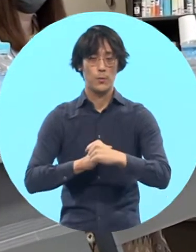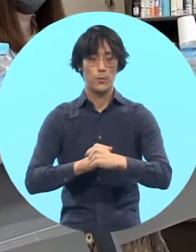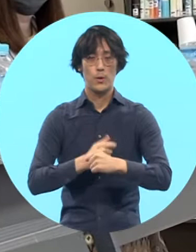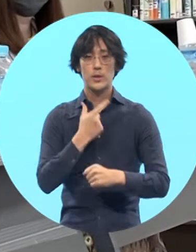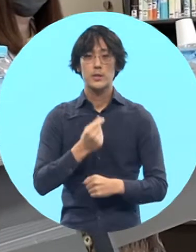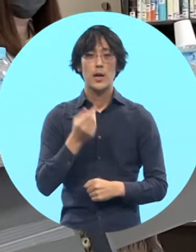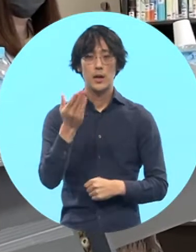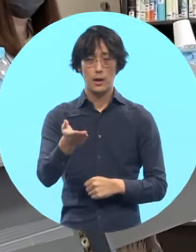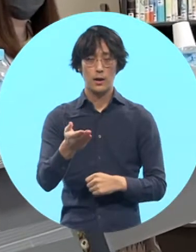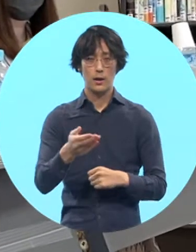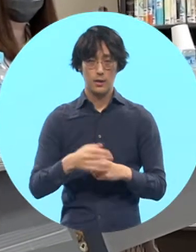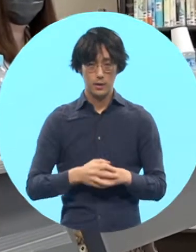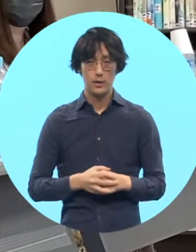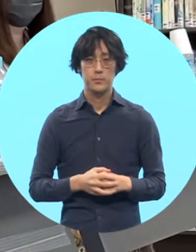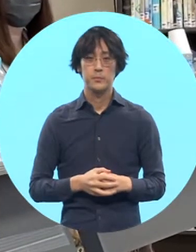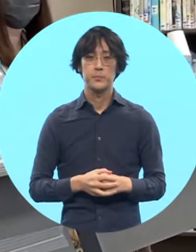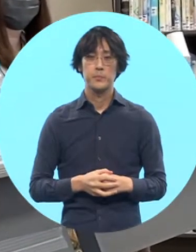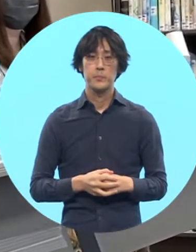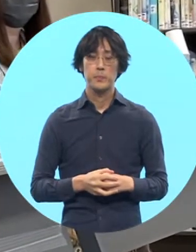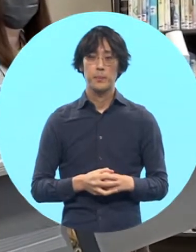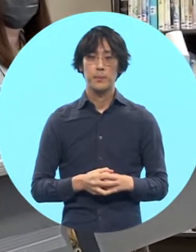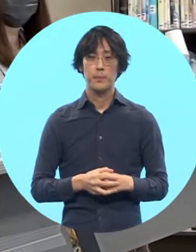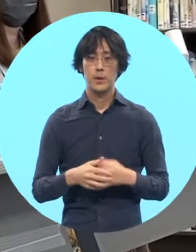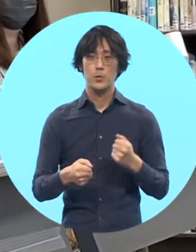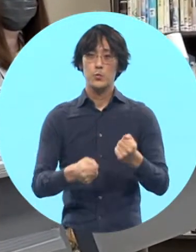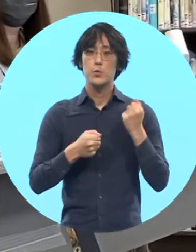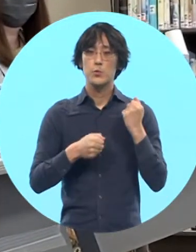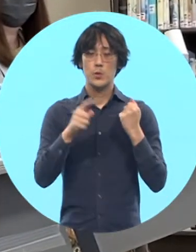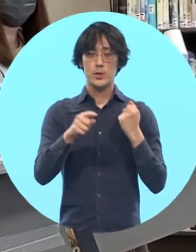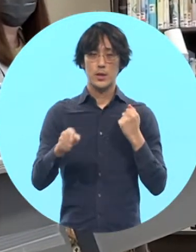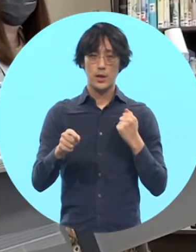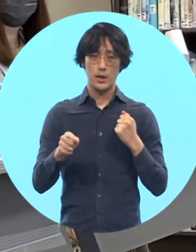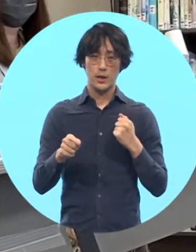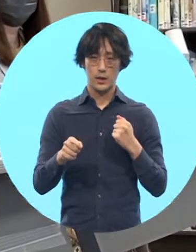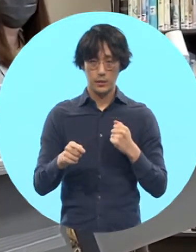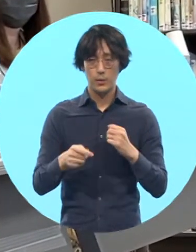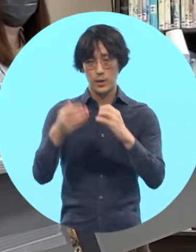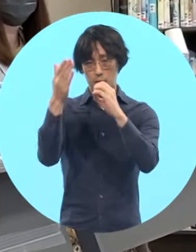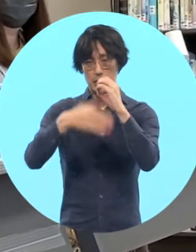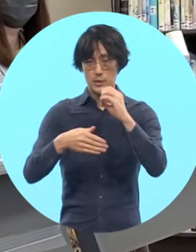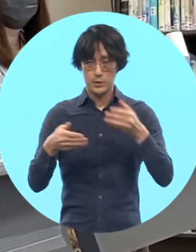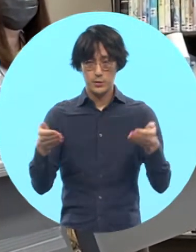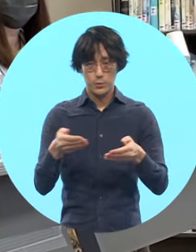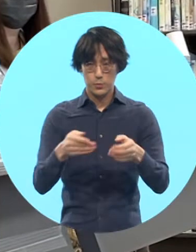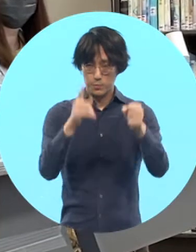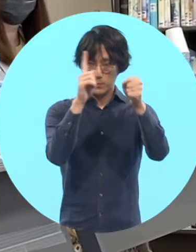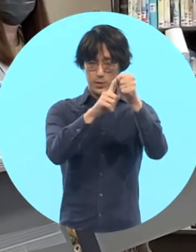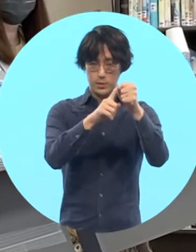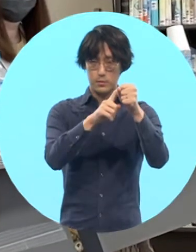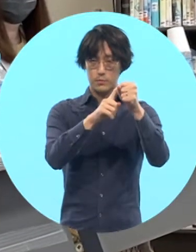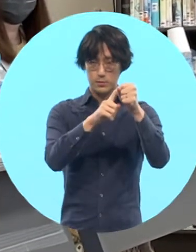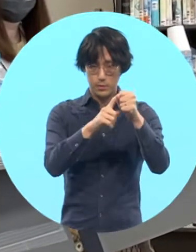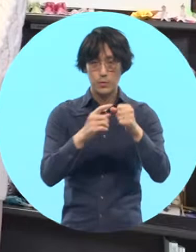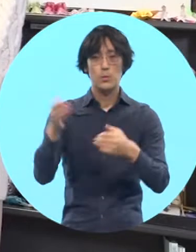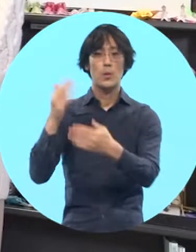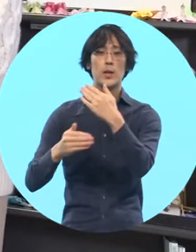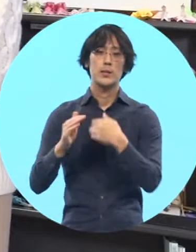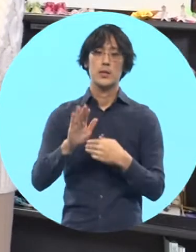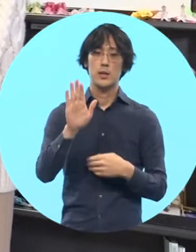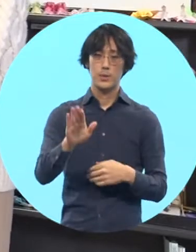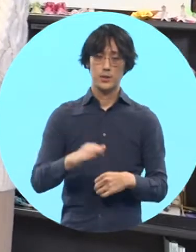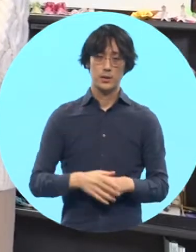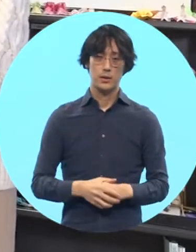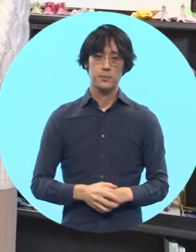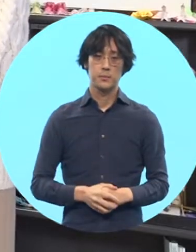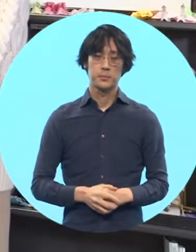か、優勝された方は写真家の方を目指していきたいというようなお話もありました。 金沢